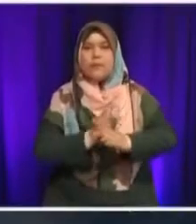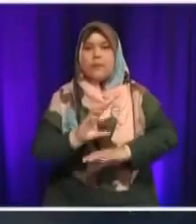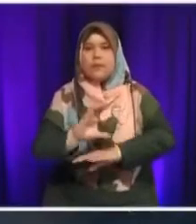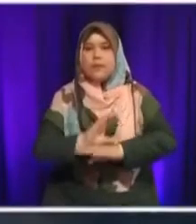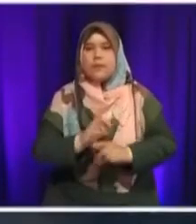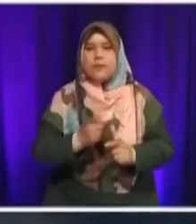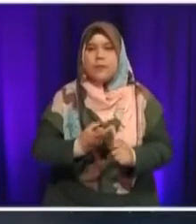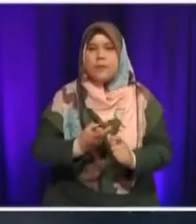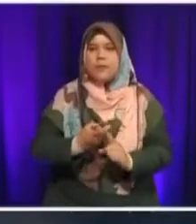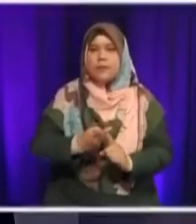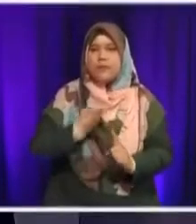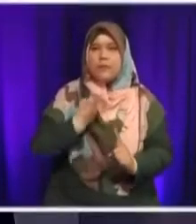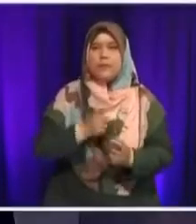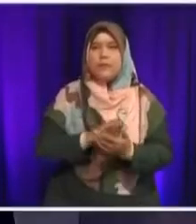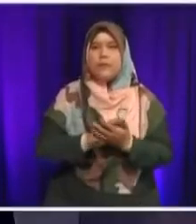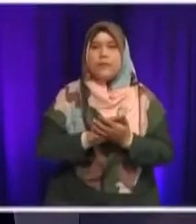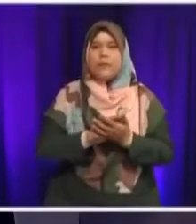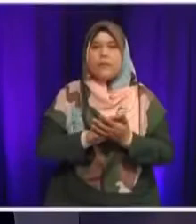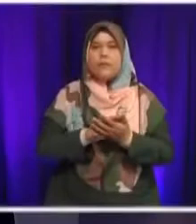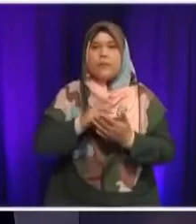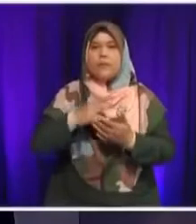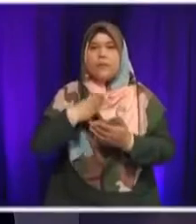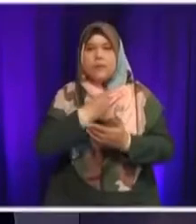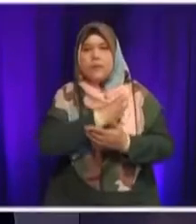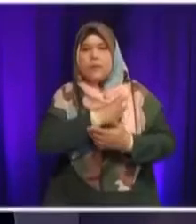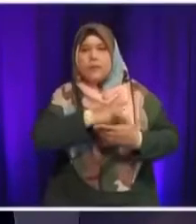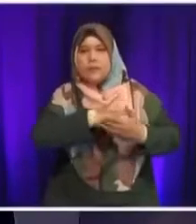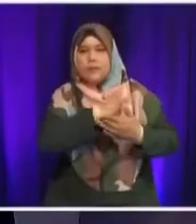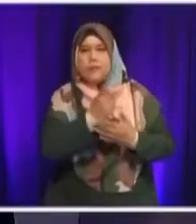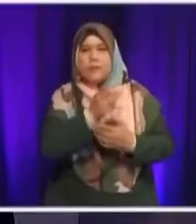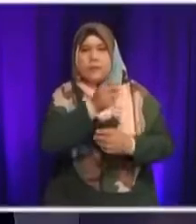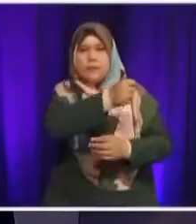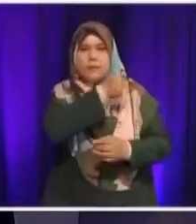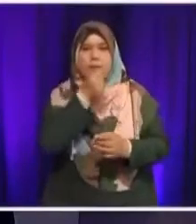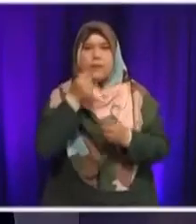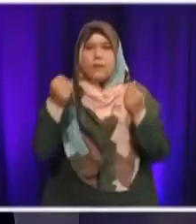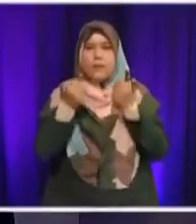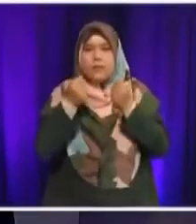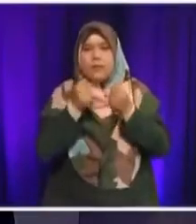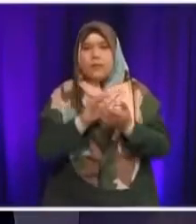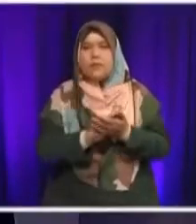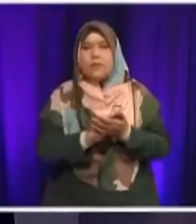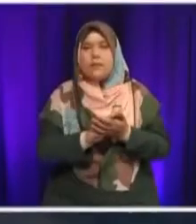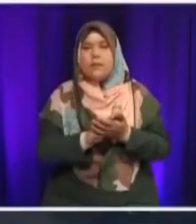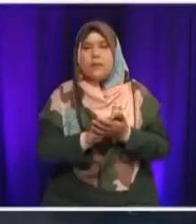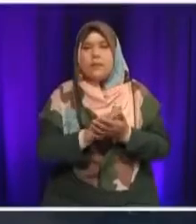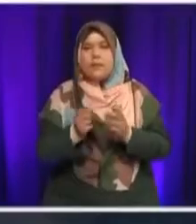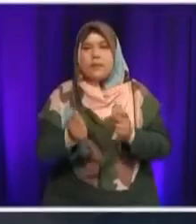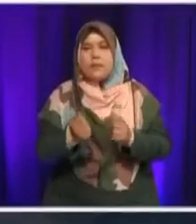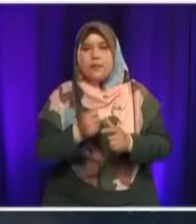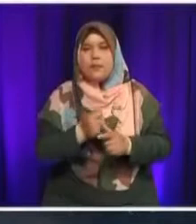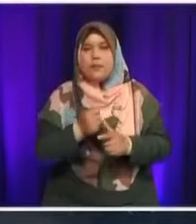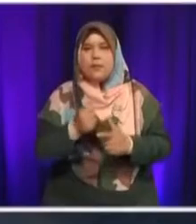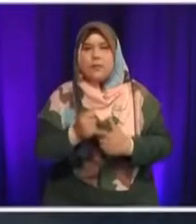daripada kita keluarkan daripada peti sejuk ataupun cilok ataupun